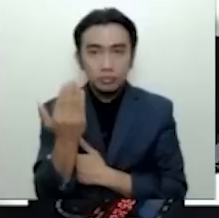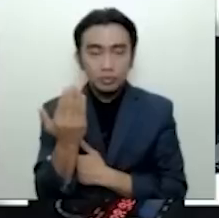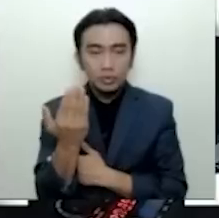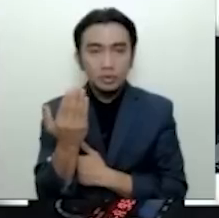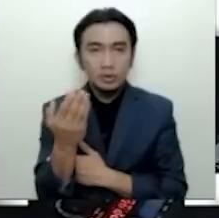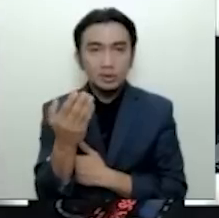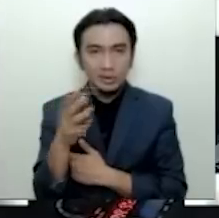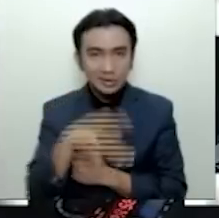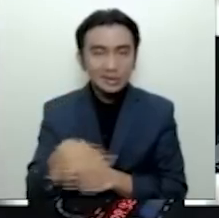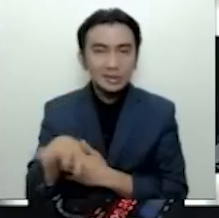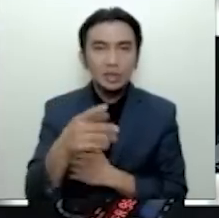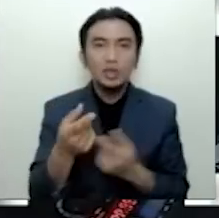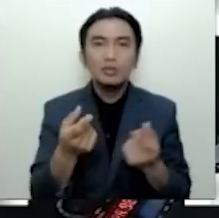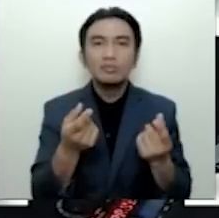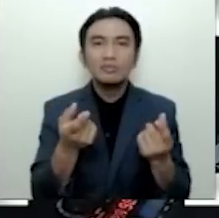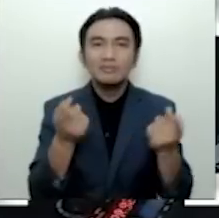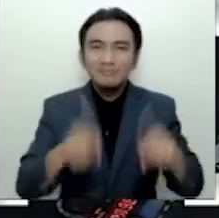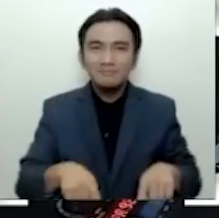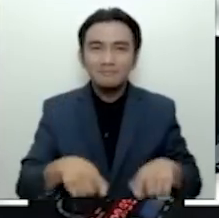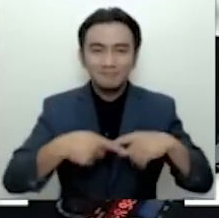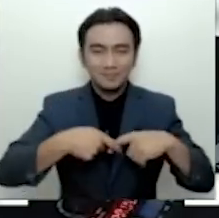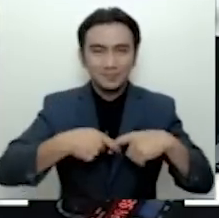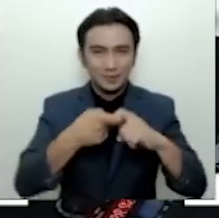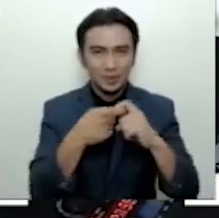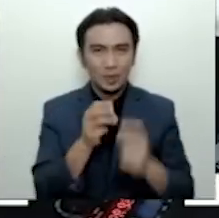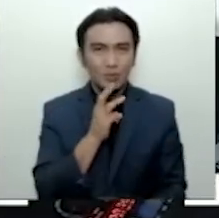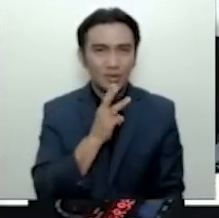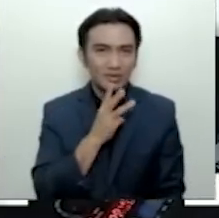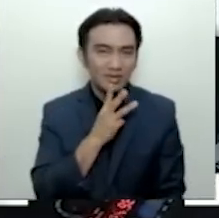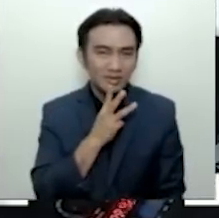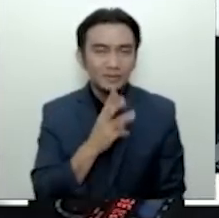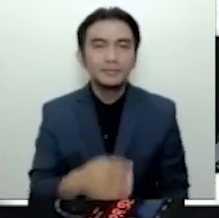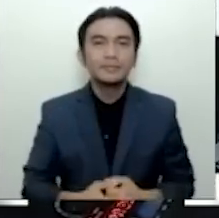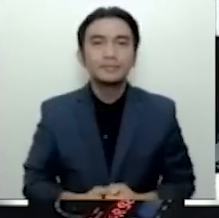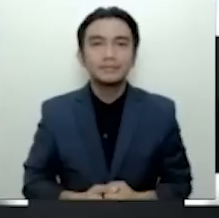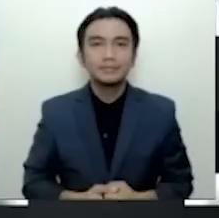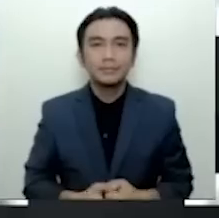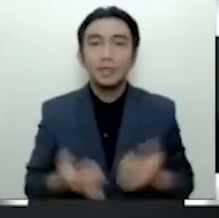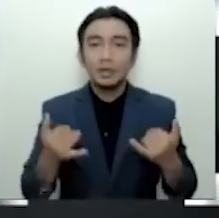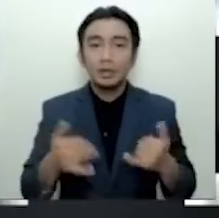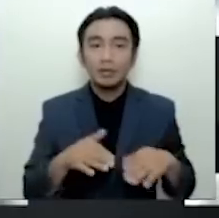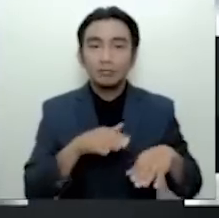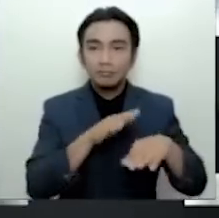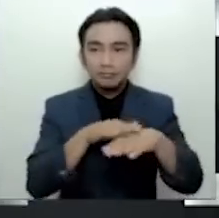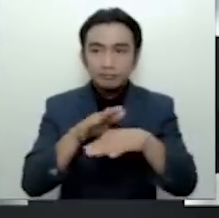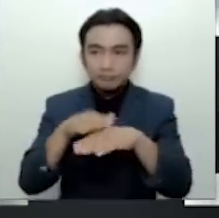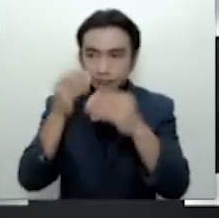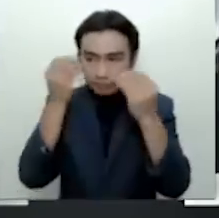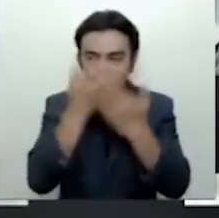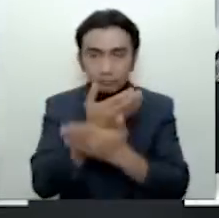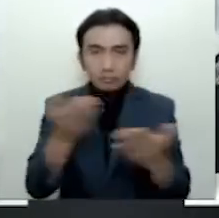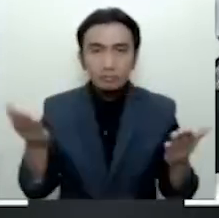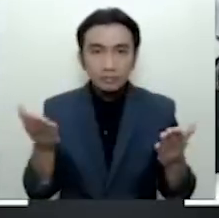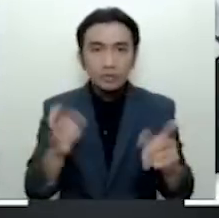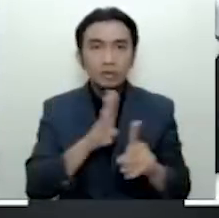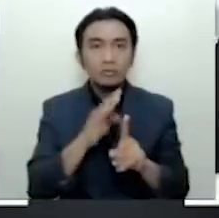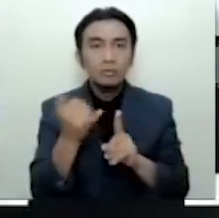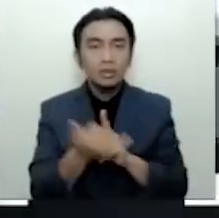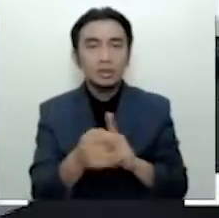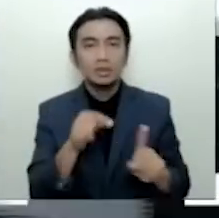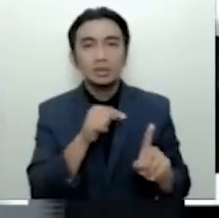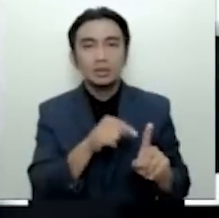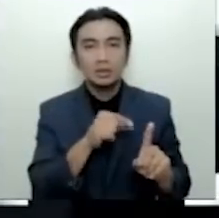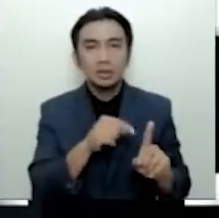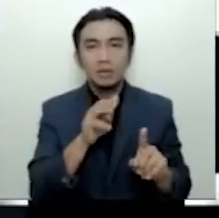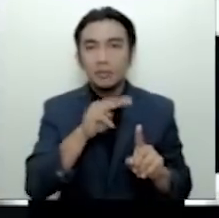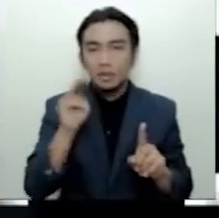ay mawawalan ng tubig. Agad na nag-abiso sa mga nasasakupan sa Barangay 570 Sampaloc, Maynila,